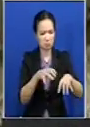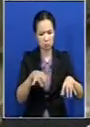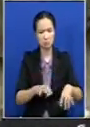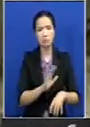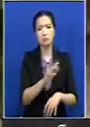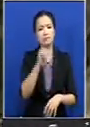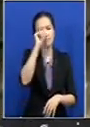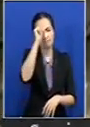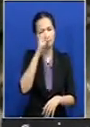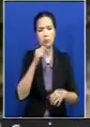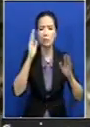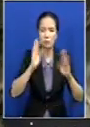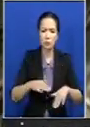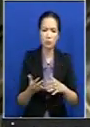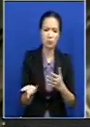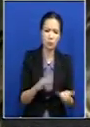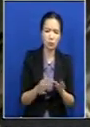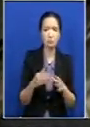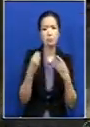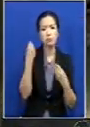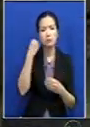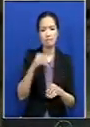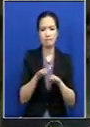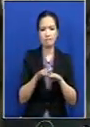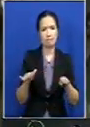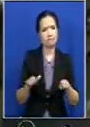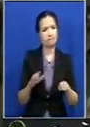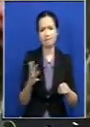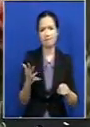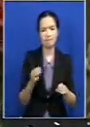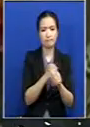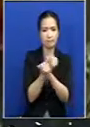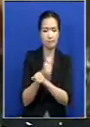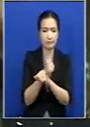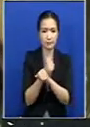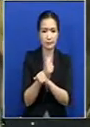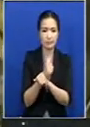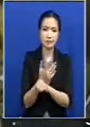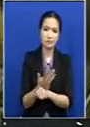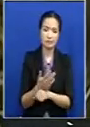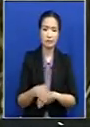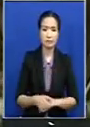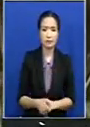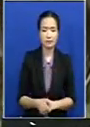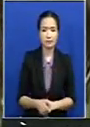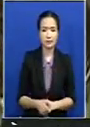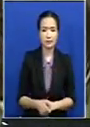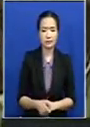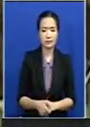เดียที่เกิดอุบัติเหตุอยู่บ่อยครั้งค่ะเพราะว่าขาดมาตรฐานเรื่องของความปลอดภัย